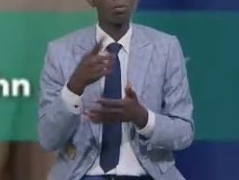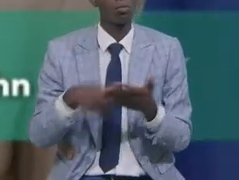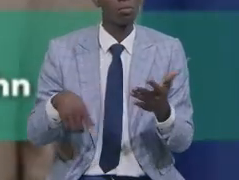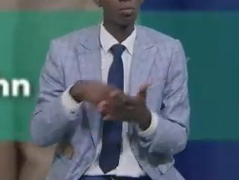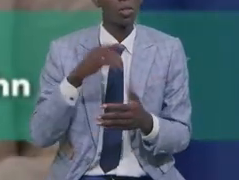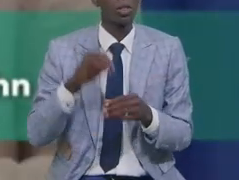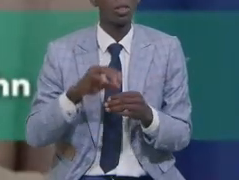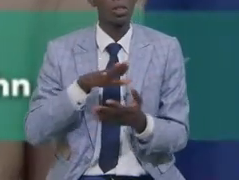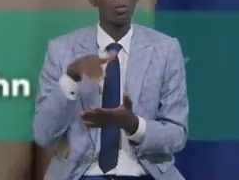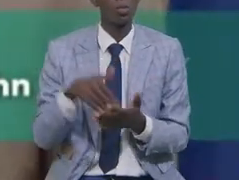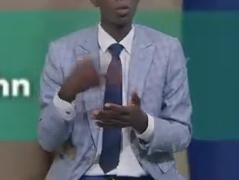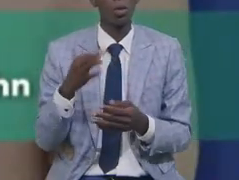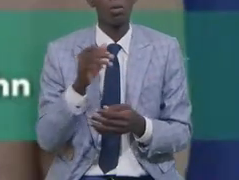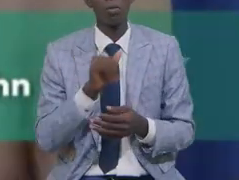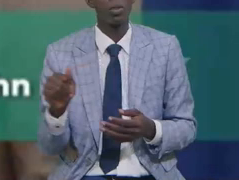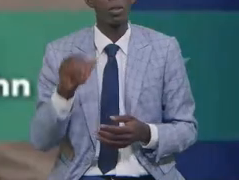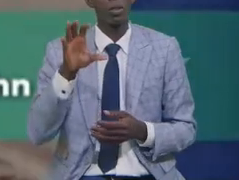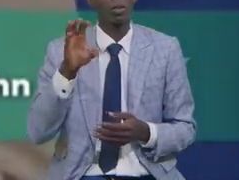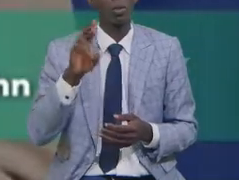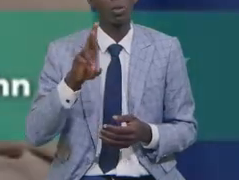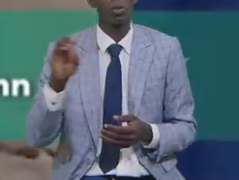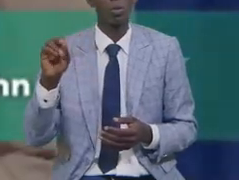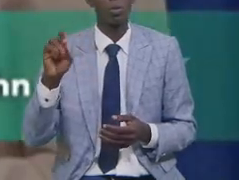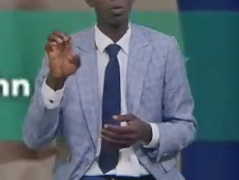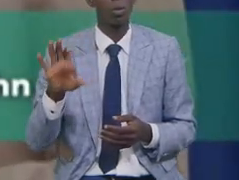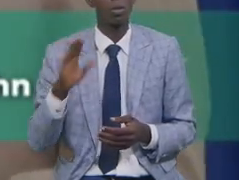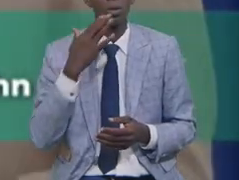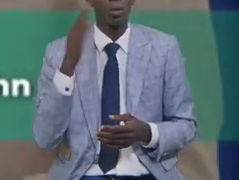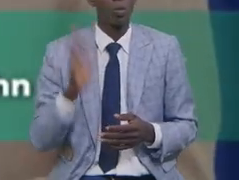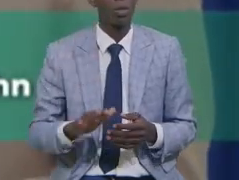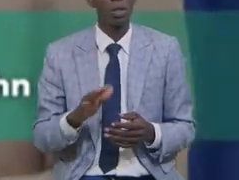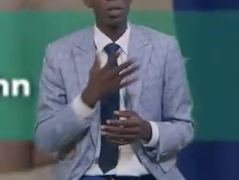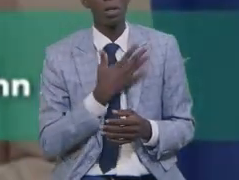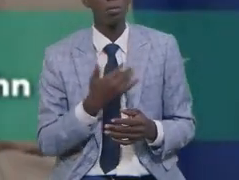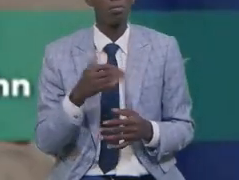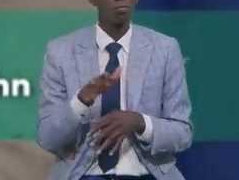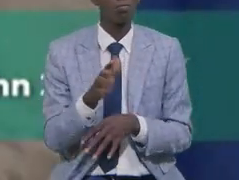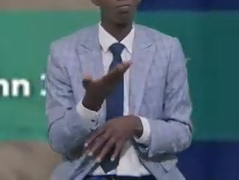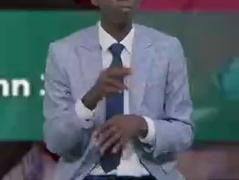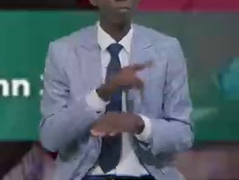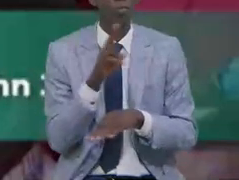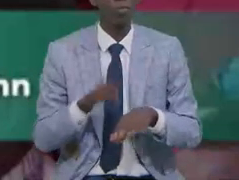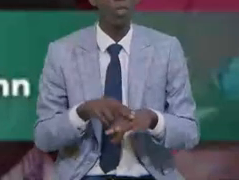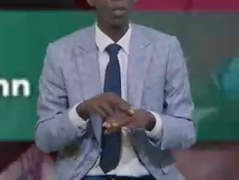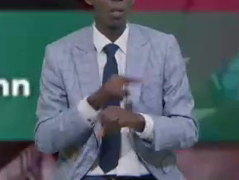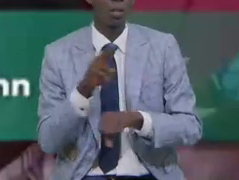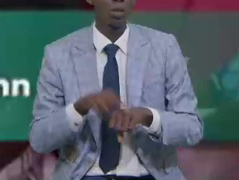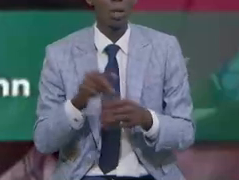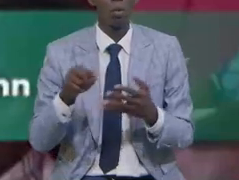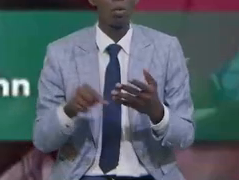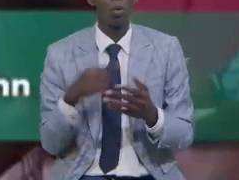Irrépréhensible au milieu d'une génération perverse et corrompue, parmi laquelle vous brillez comme des flambeaux dans le